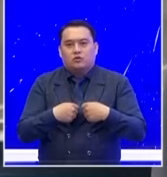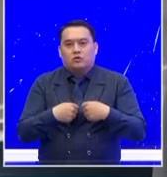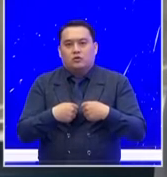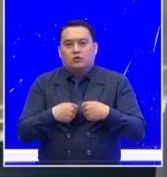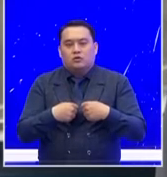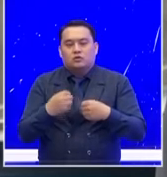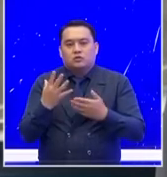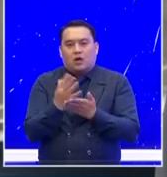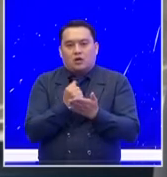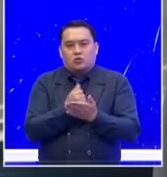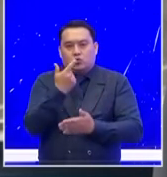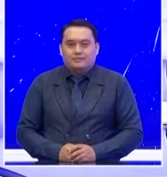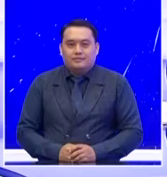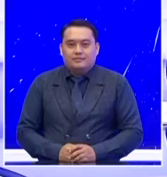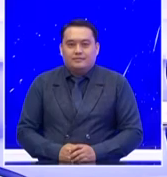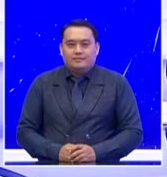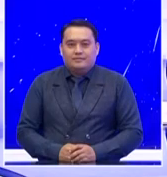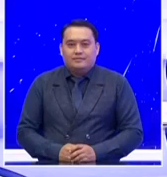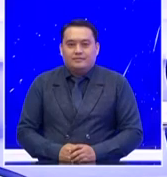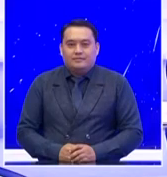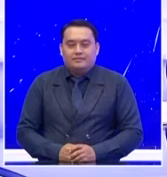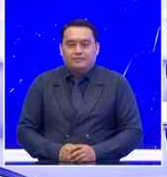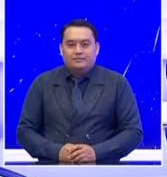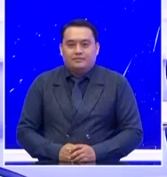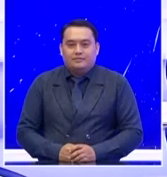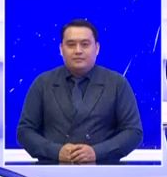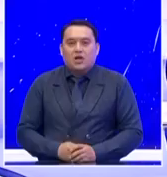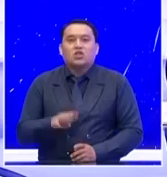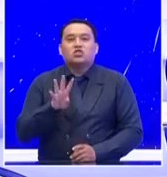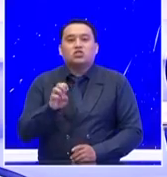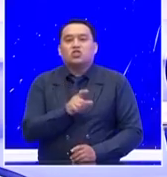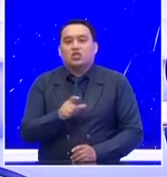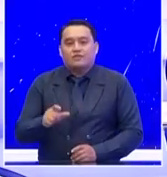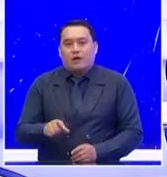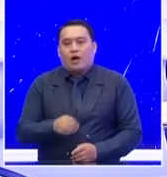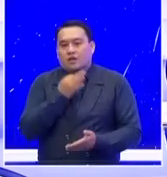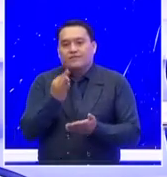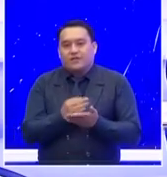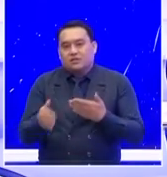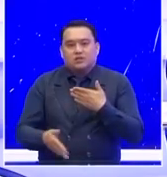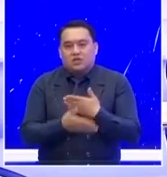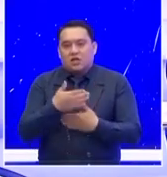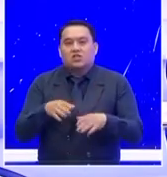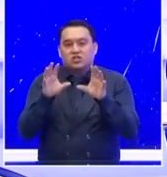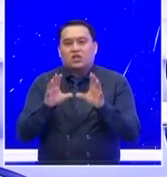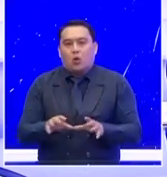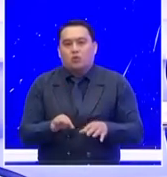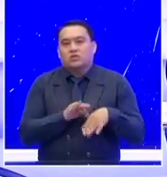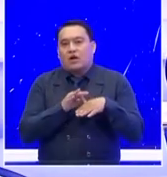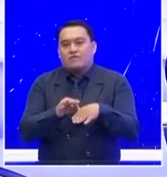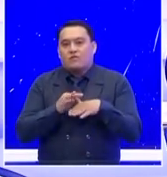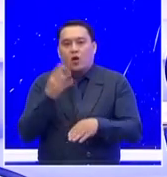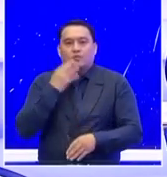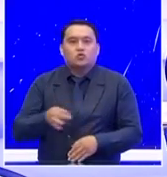и хранит у себя. Более 400 граждан привлечены к ответственности за незаконный перевоз скота